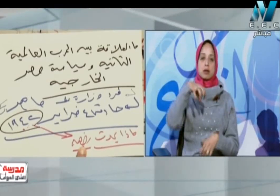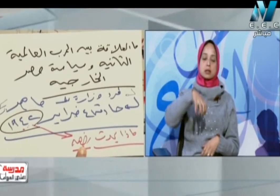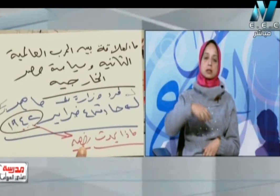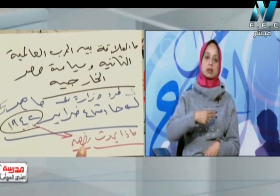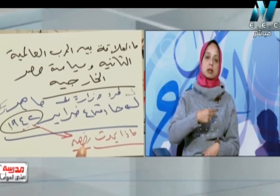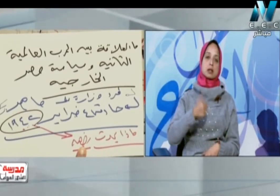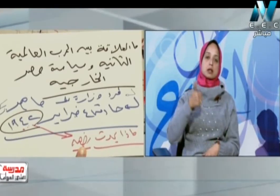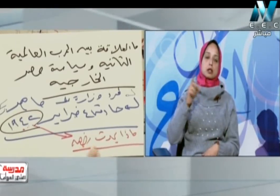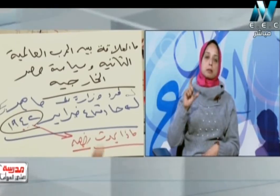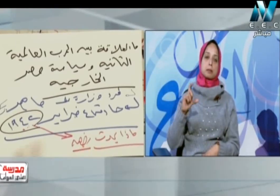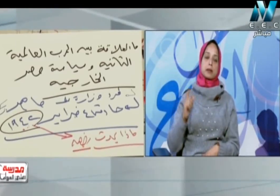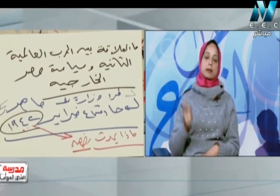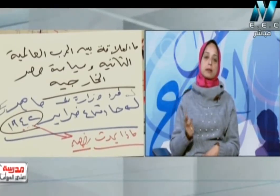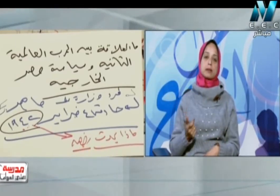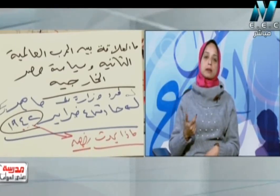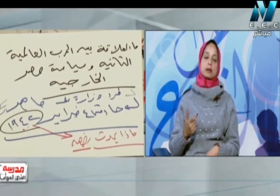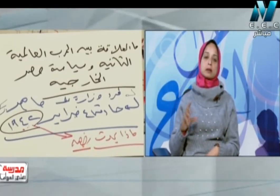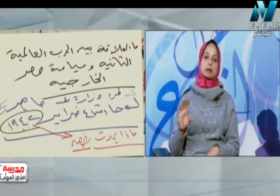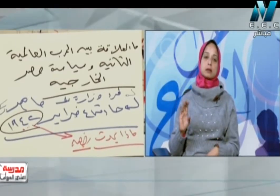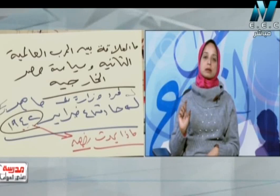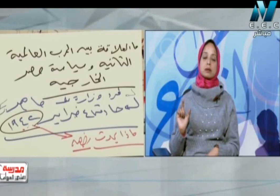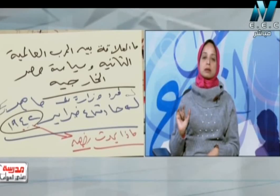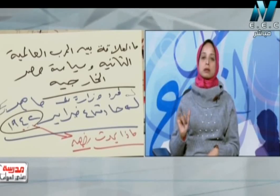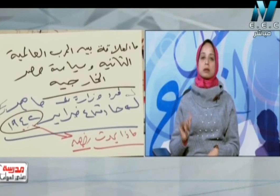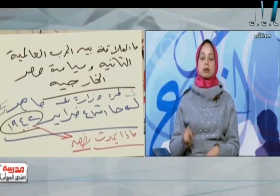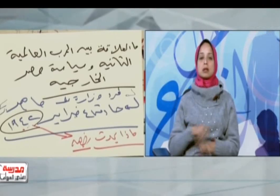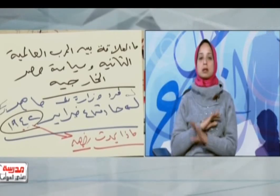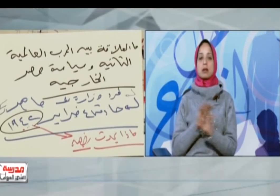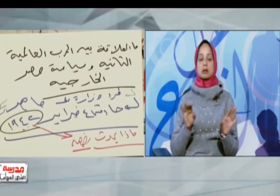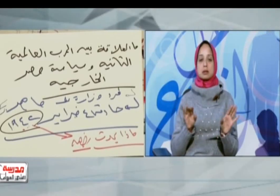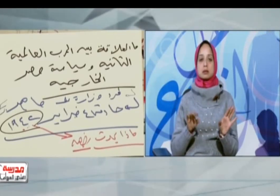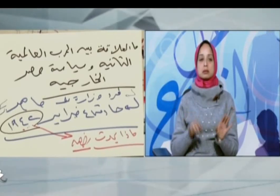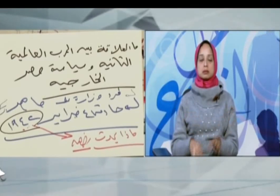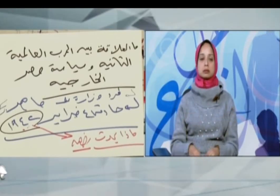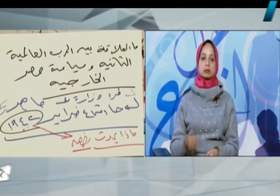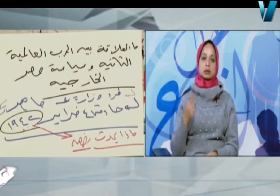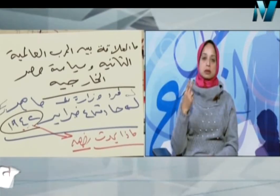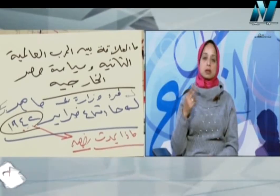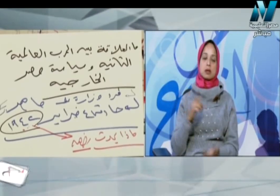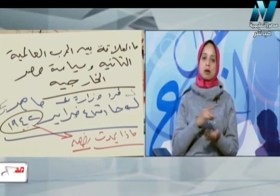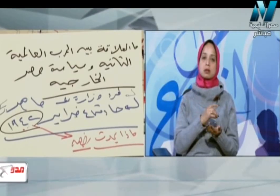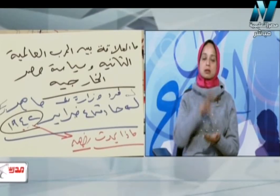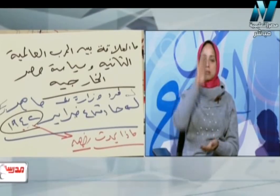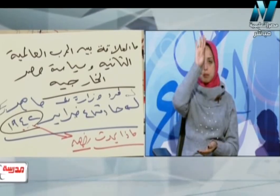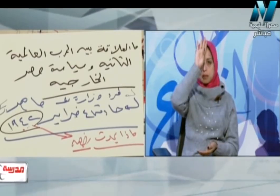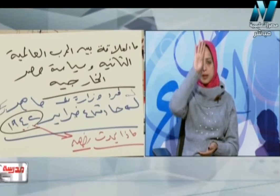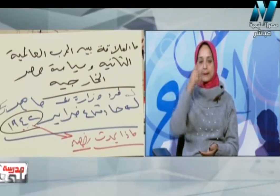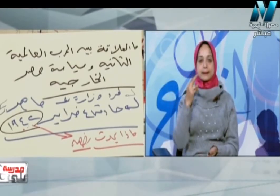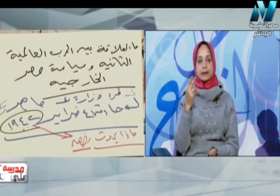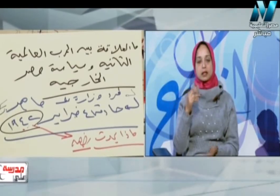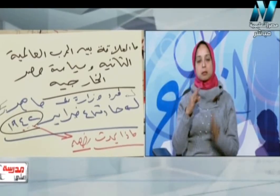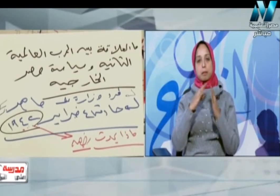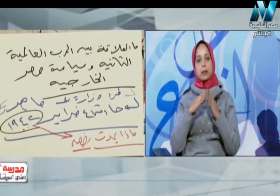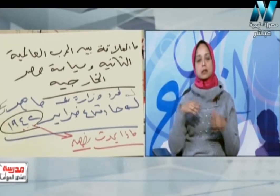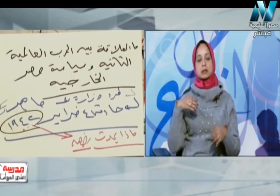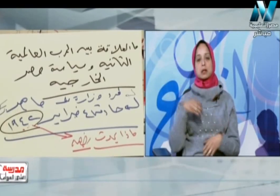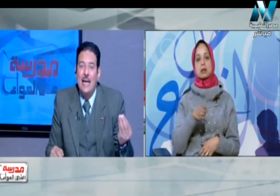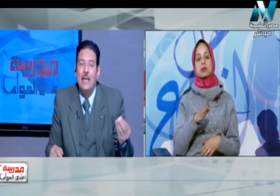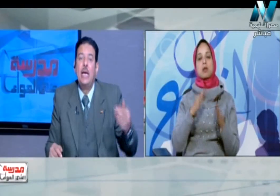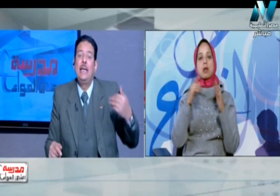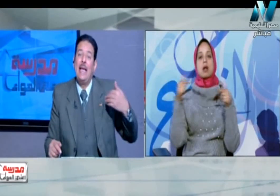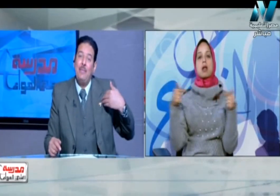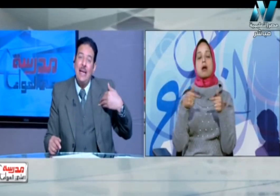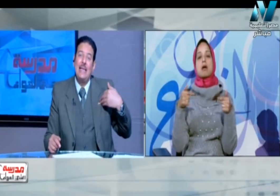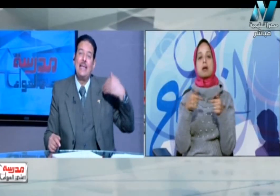وفدية، لو رفض واحد عزل الملك دي سهلة. اتنين، النتيجة انا عايز مصر تخش الحرب. ما هي مصر هتدخل الحرب